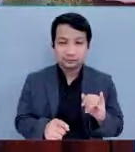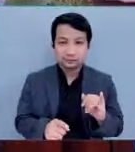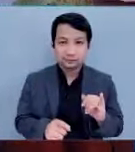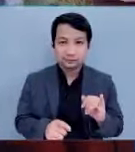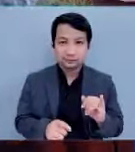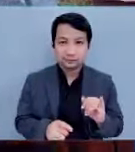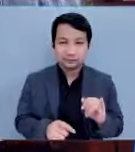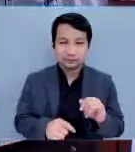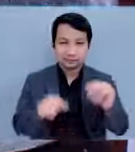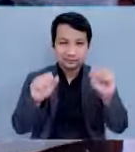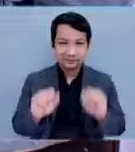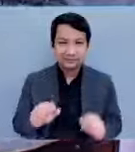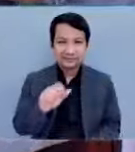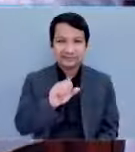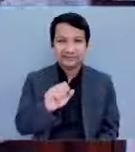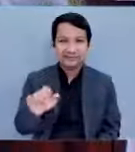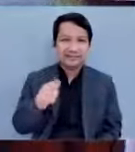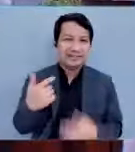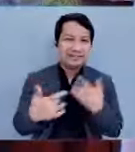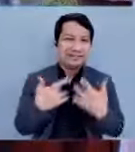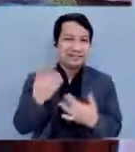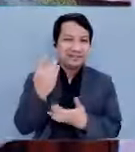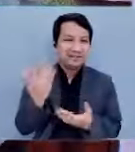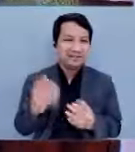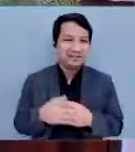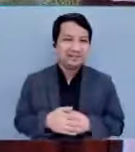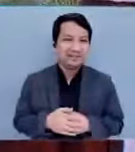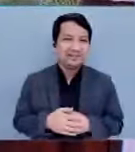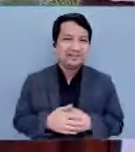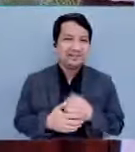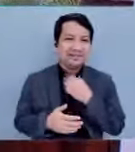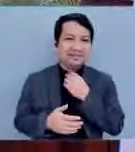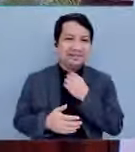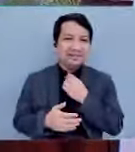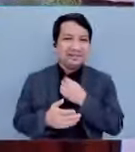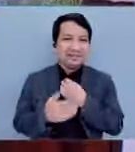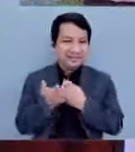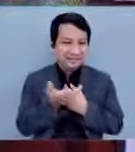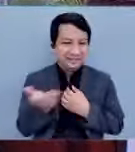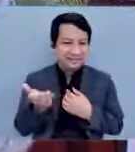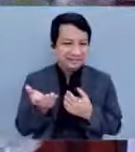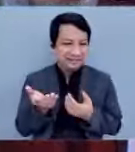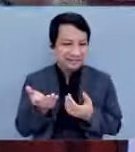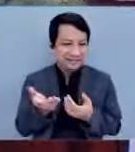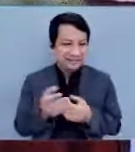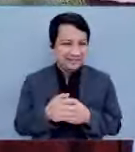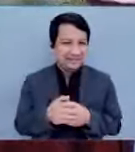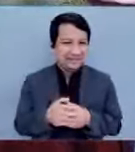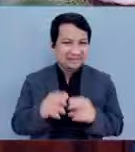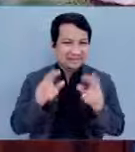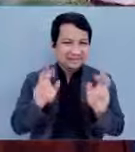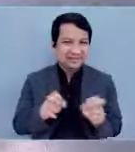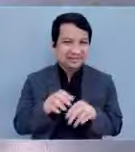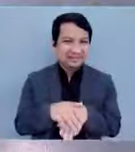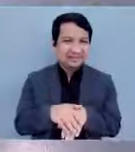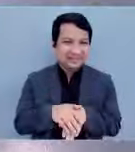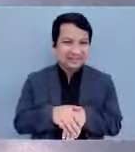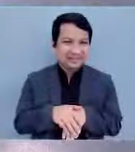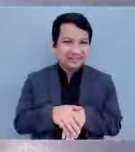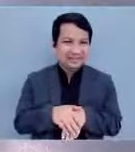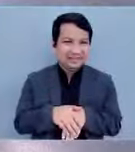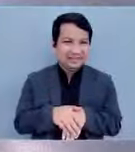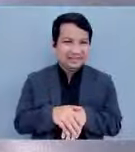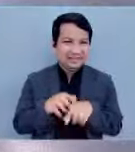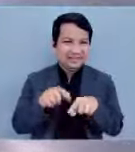Wow! Naaliw sa kanilang mga bang malakas. Ayoko na lang mag- wow, no, at saka hindi na ako lang sa script